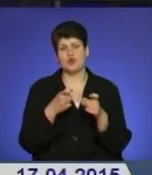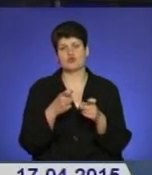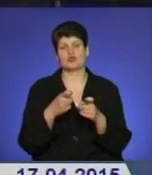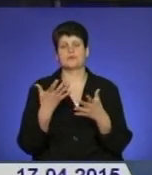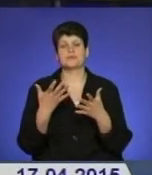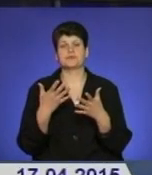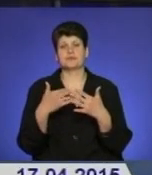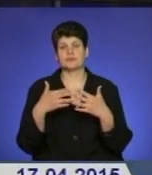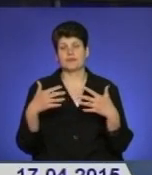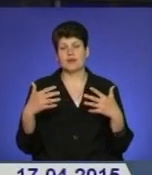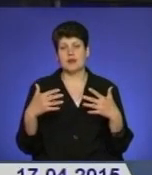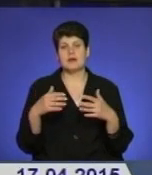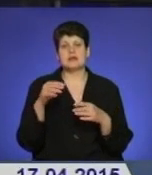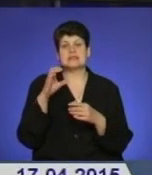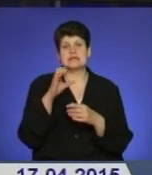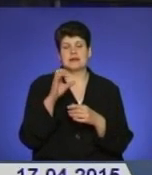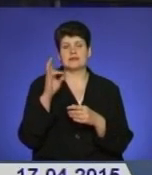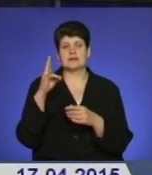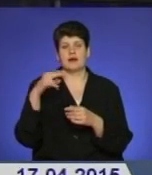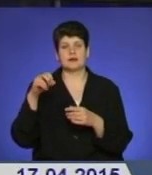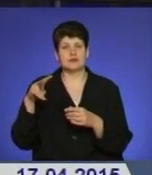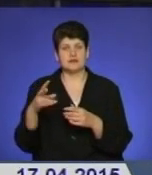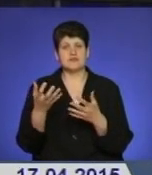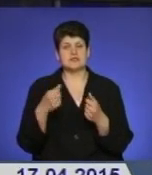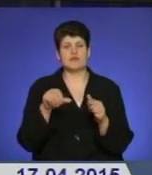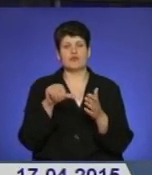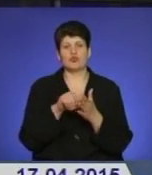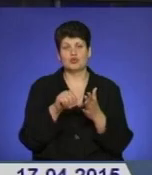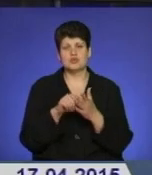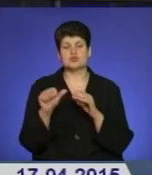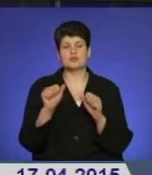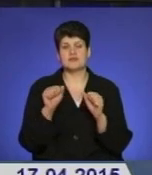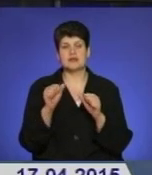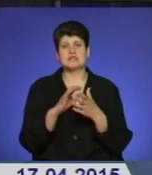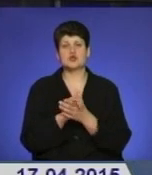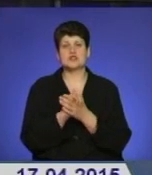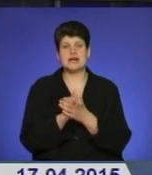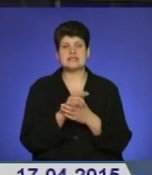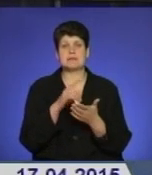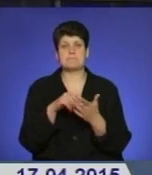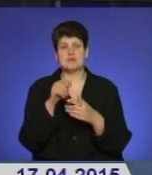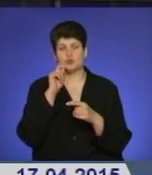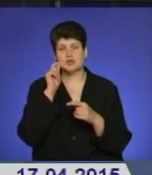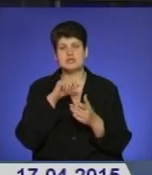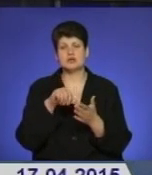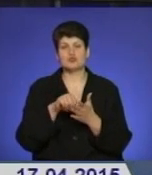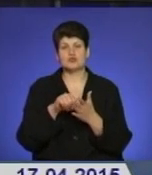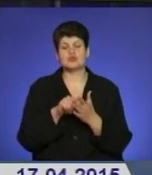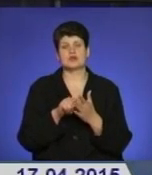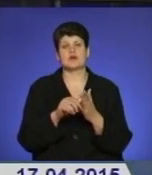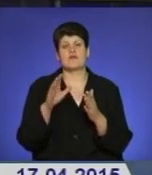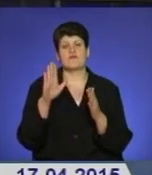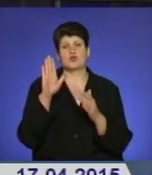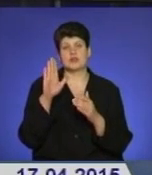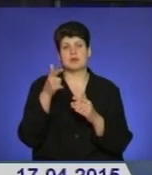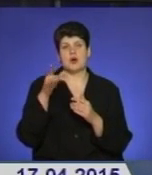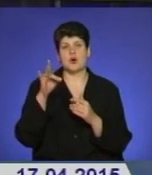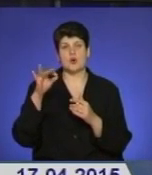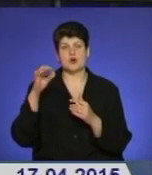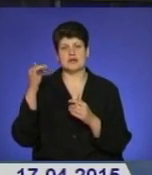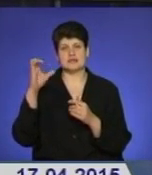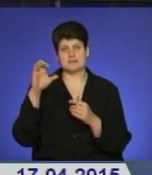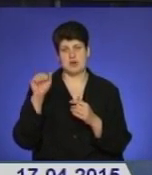голова Тернополя Сергій Наддал взяв участь у засіданні правління Асоціації міст України за участю голови Верховної Ради України Володимира Гройсмана.